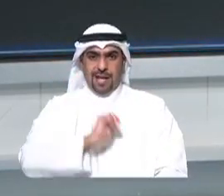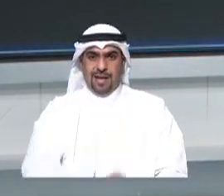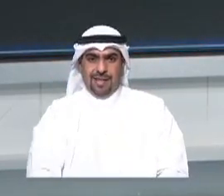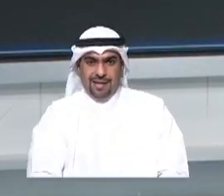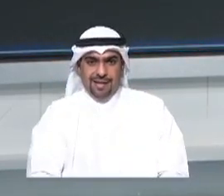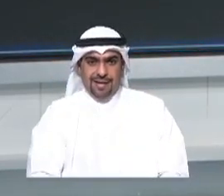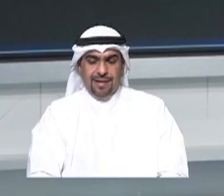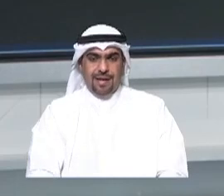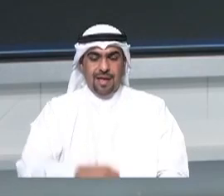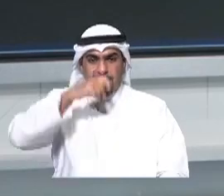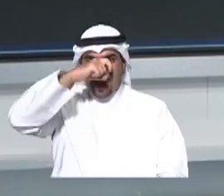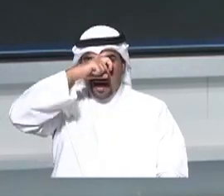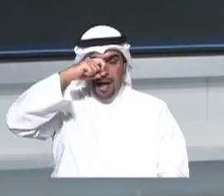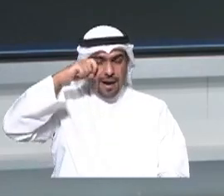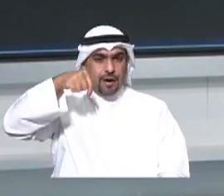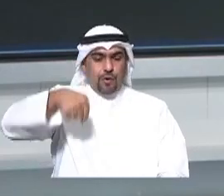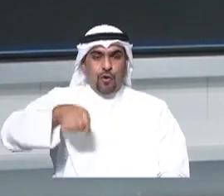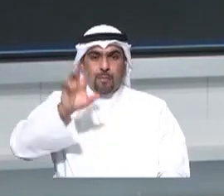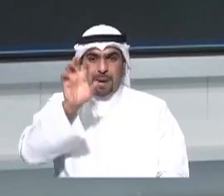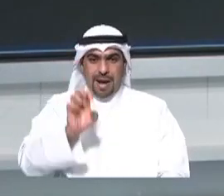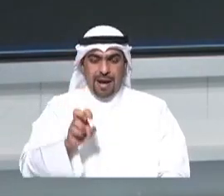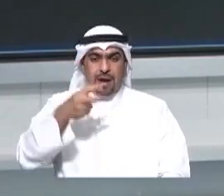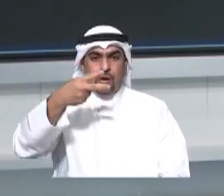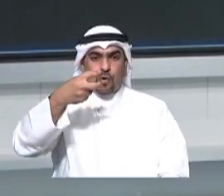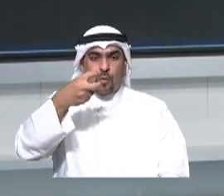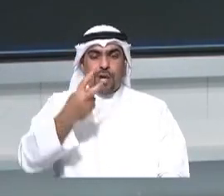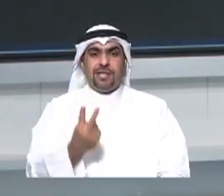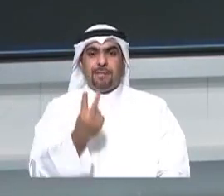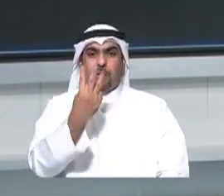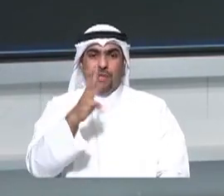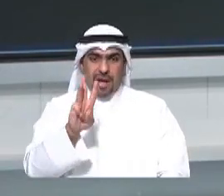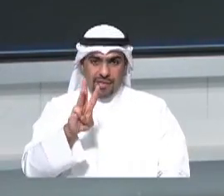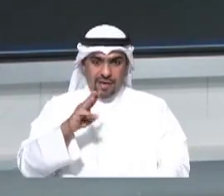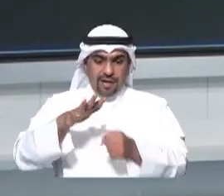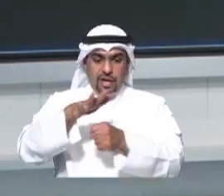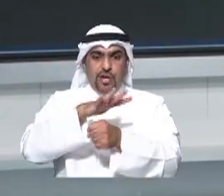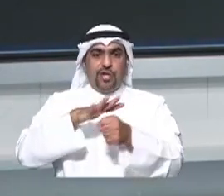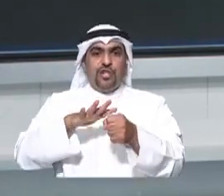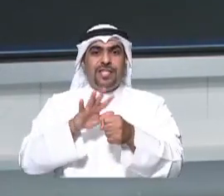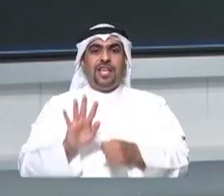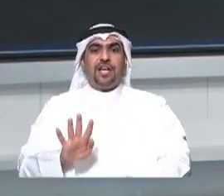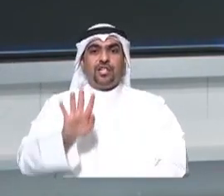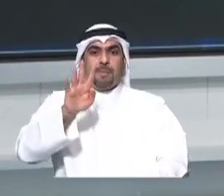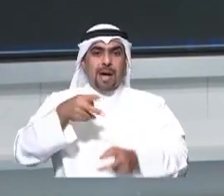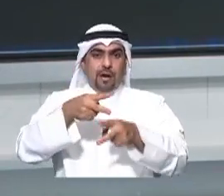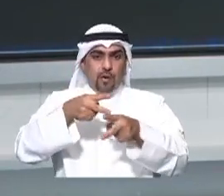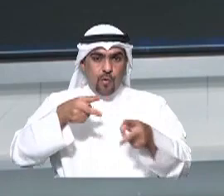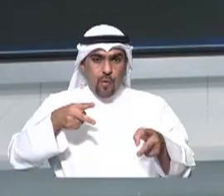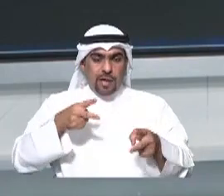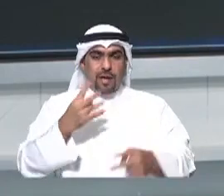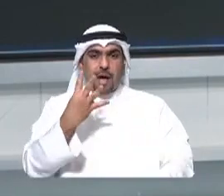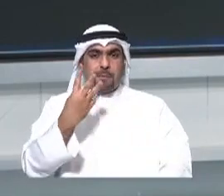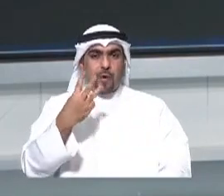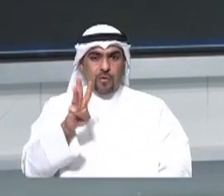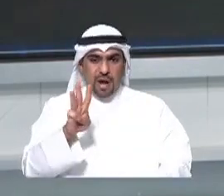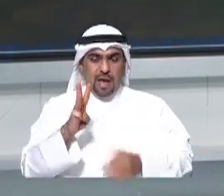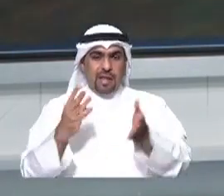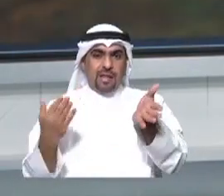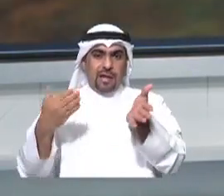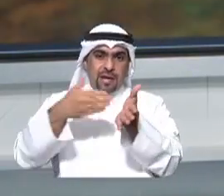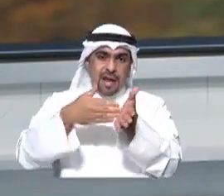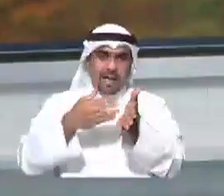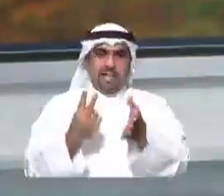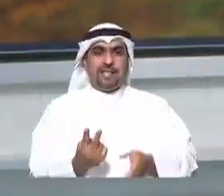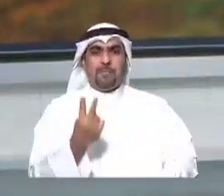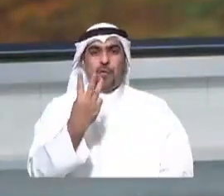الليلة مدينة الكويت 37 درجة مئوية، زرنا الشمالية وأربع بوبيان وفيلتشا ما بين 34 إلى